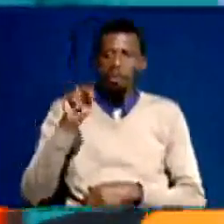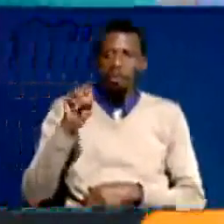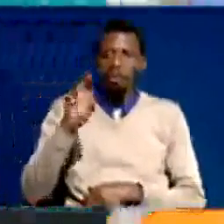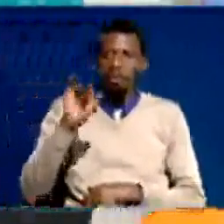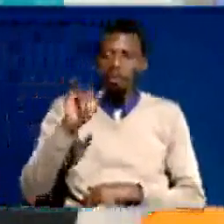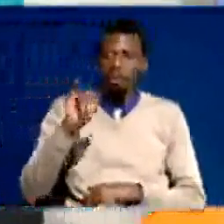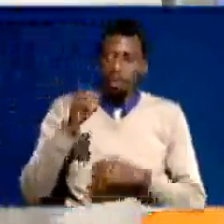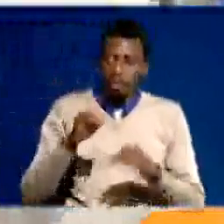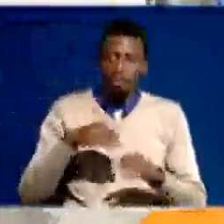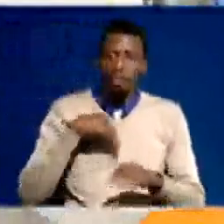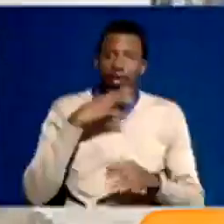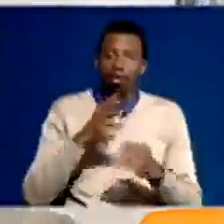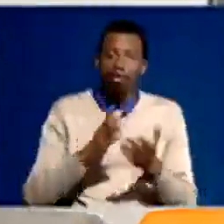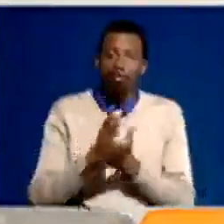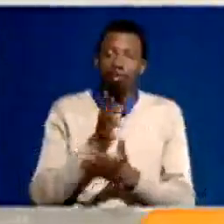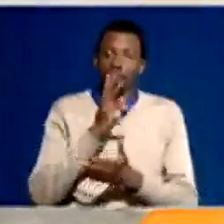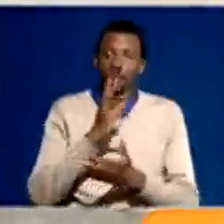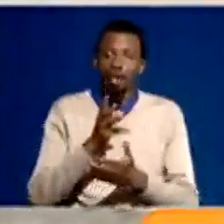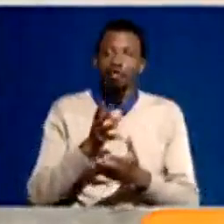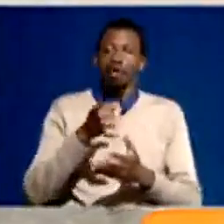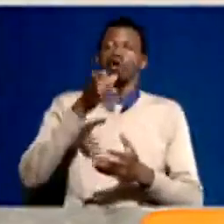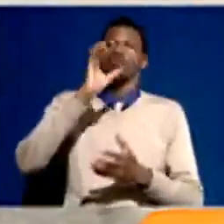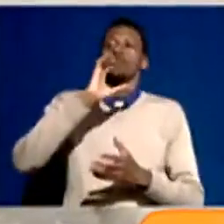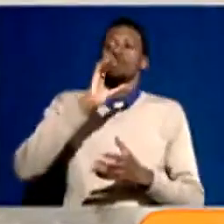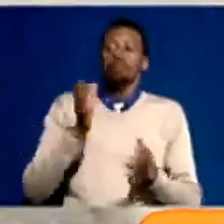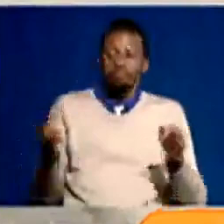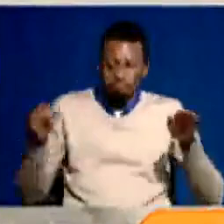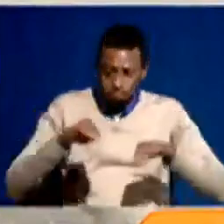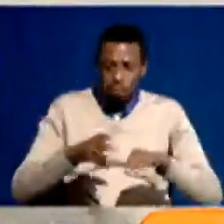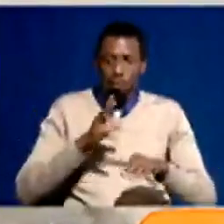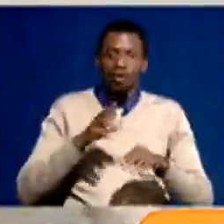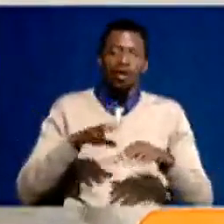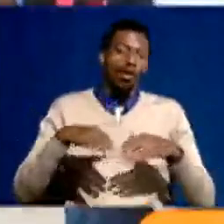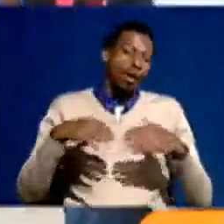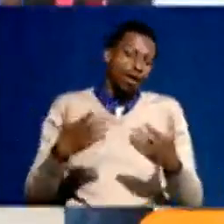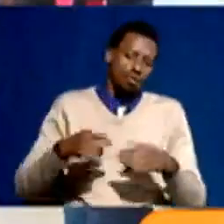maji, ni vipi mbavu zake nne zilivunjika. Polisi